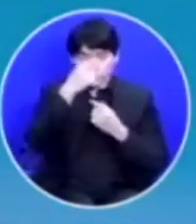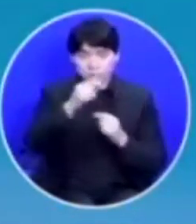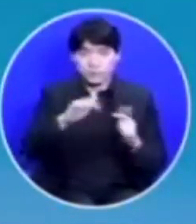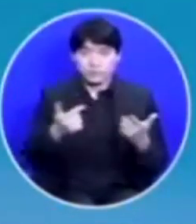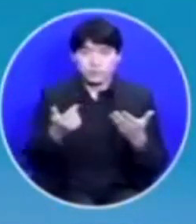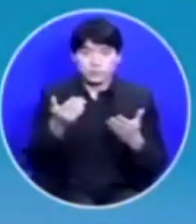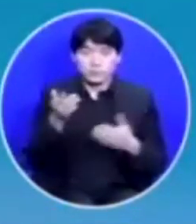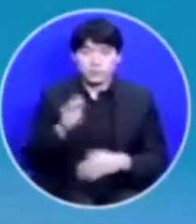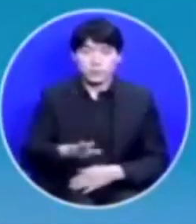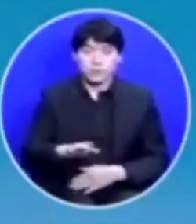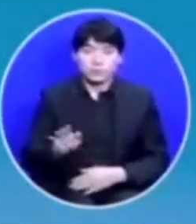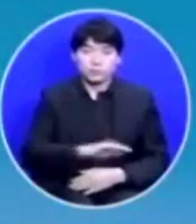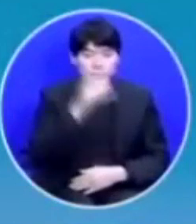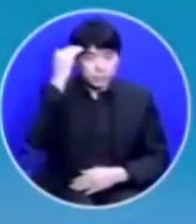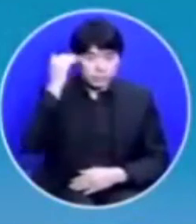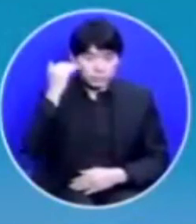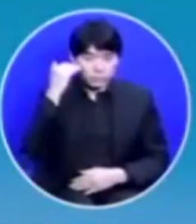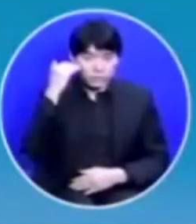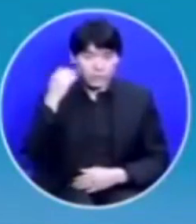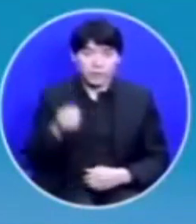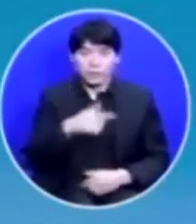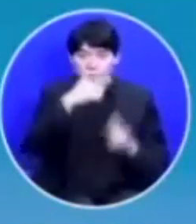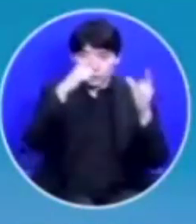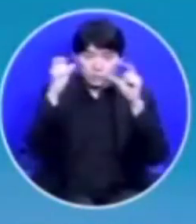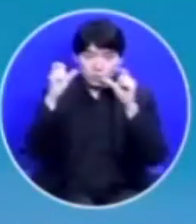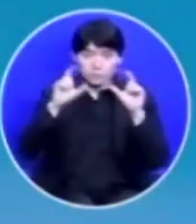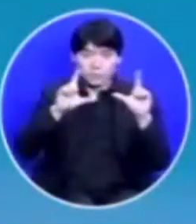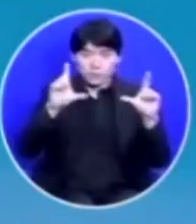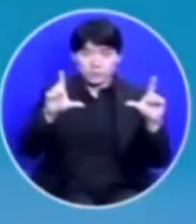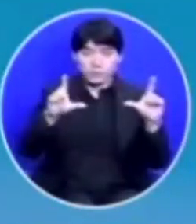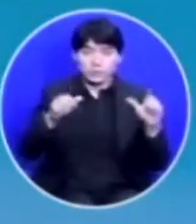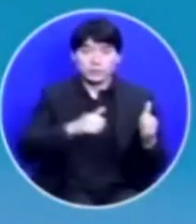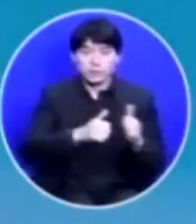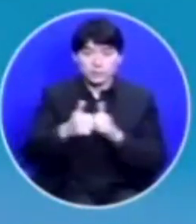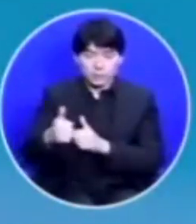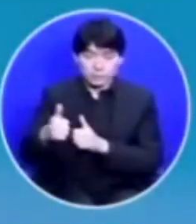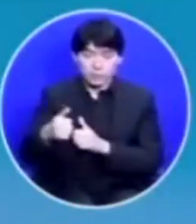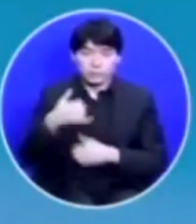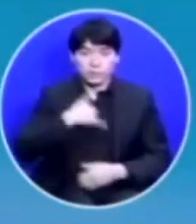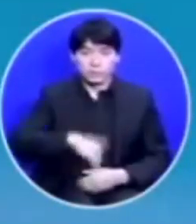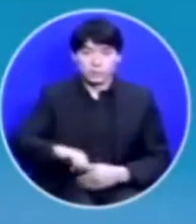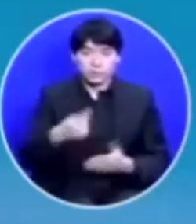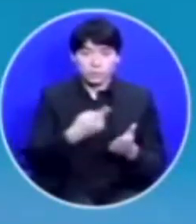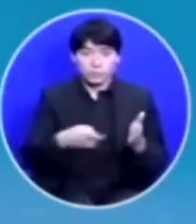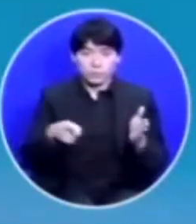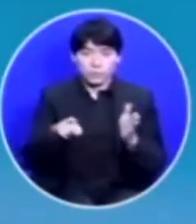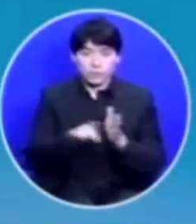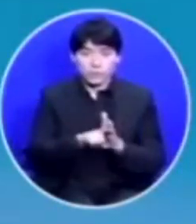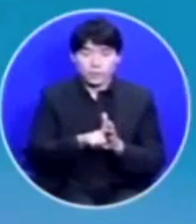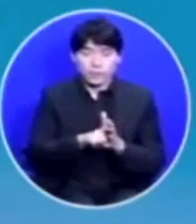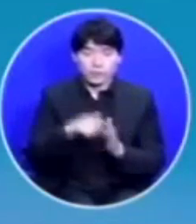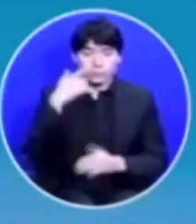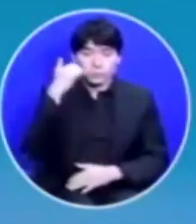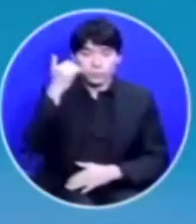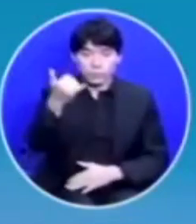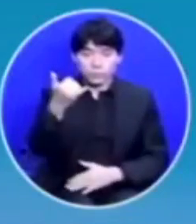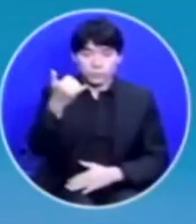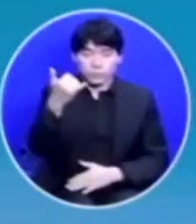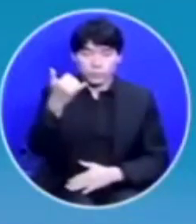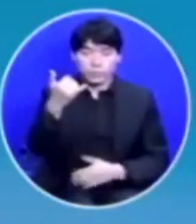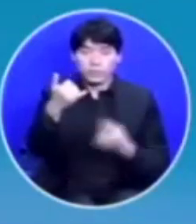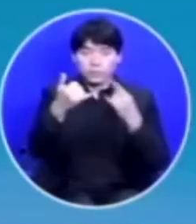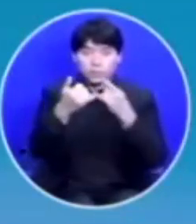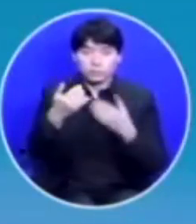기념일을 기준으로 해서 오늘은 자녀들을 위한 부모의 대해주시는 말씀을 듣는 것이